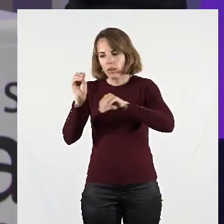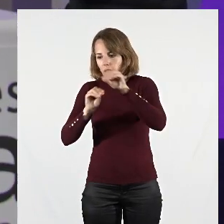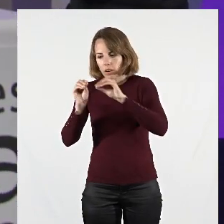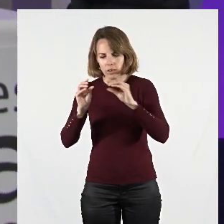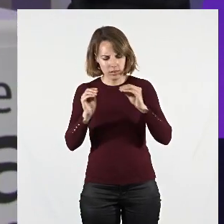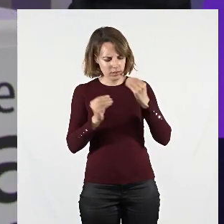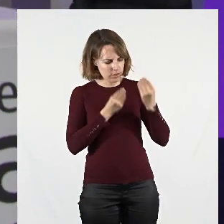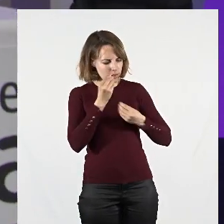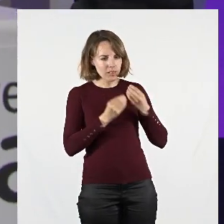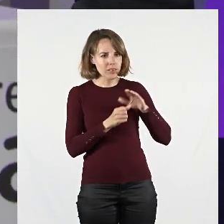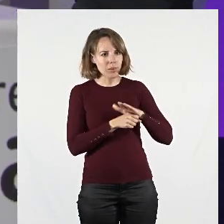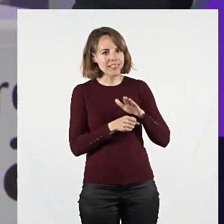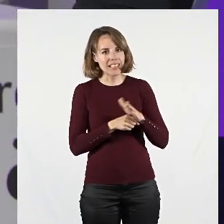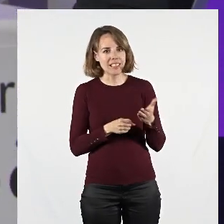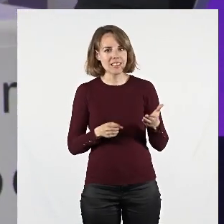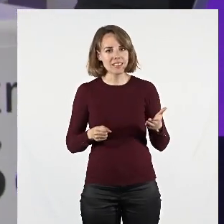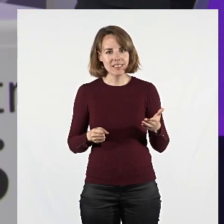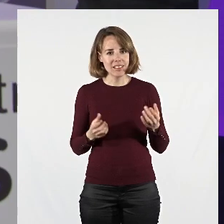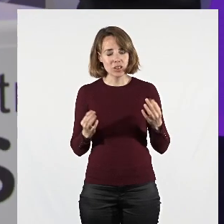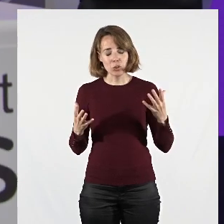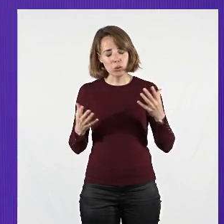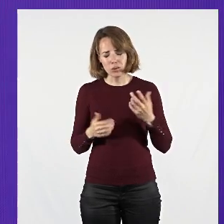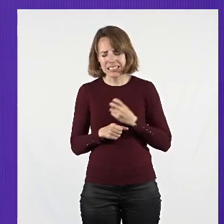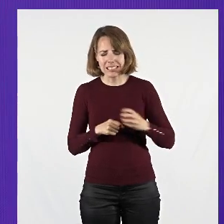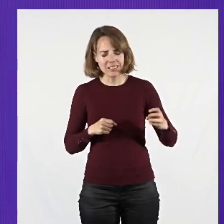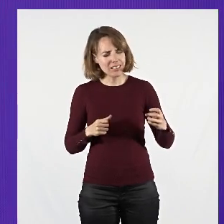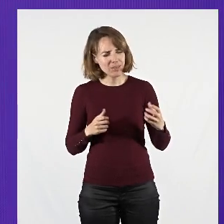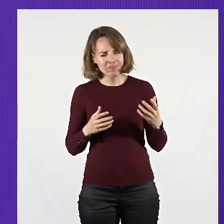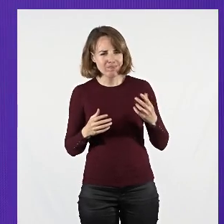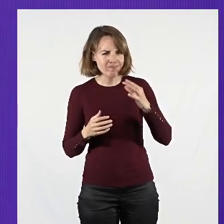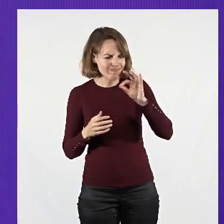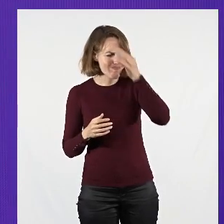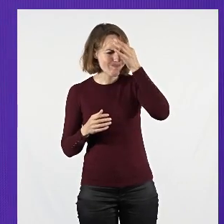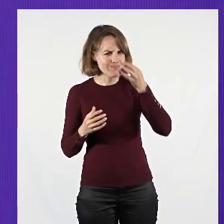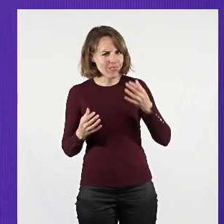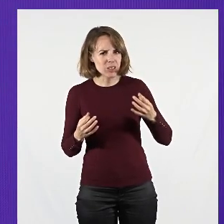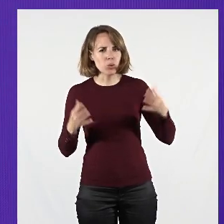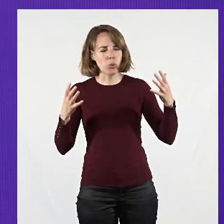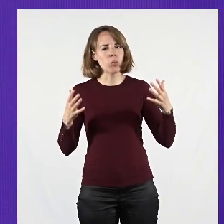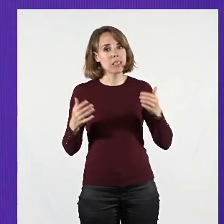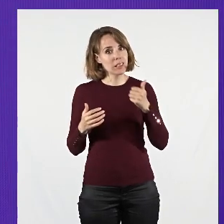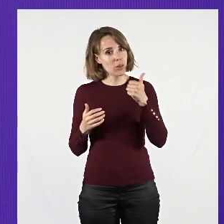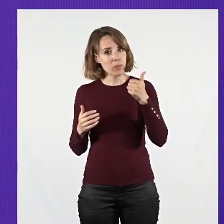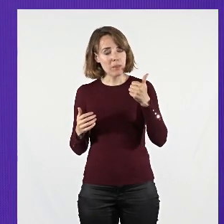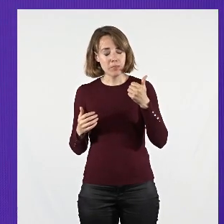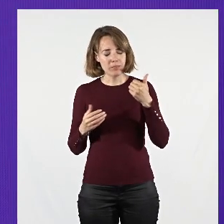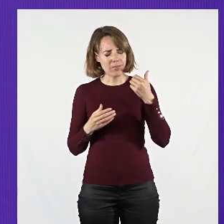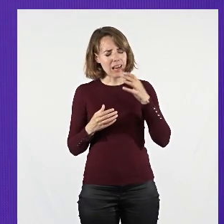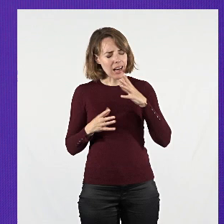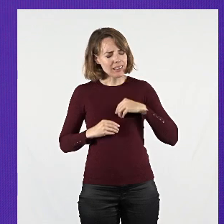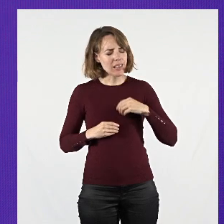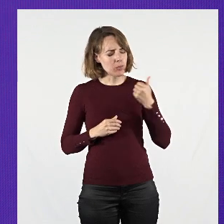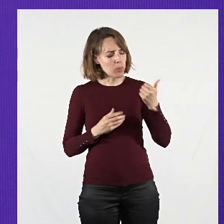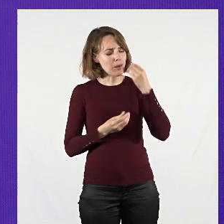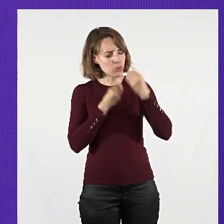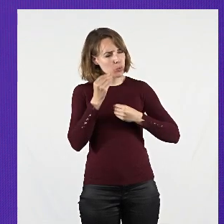on constate qu'il s'expose beaucoup, on vient de le dire, mais que par ailleurs il recourt pas si facilement que cela aux soins. Il y a